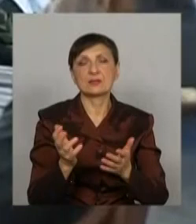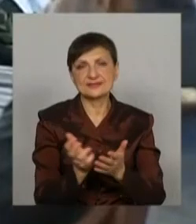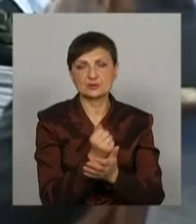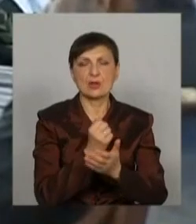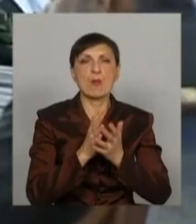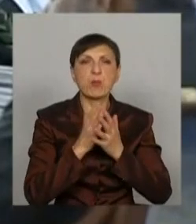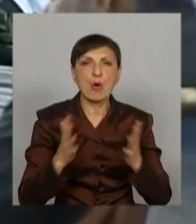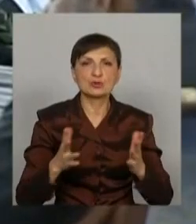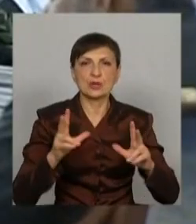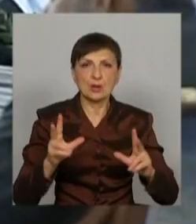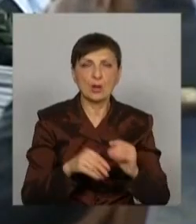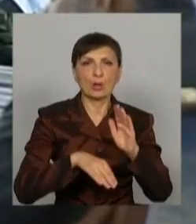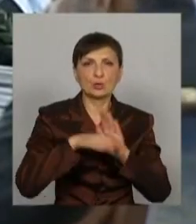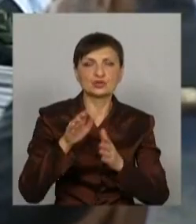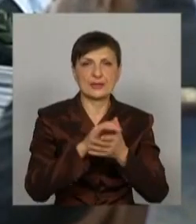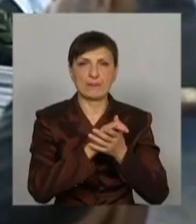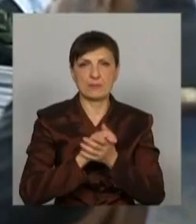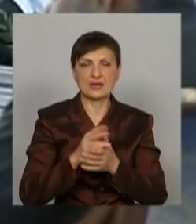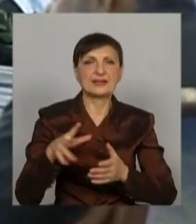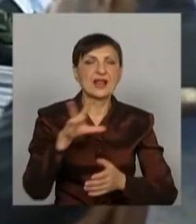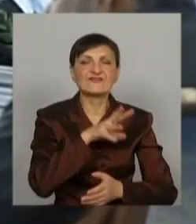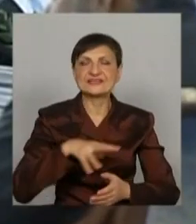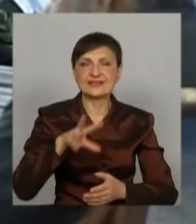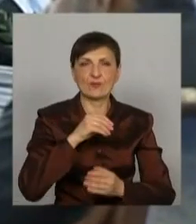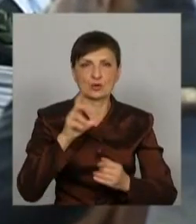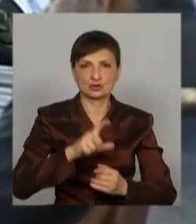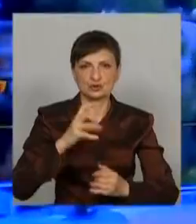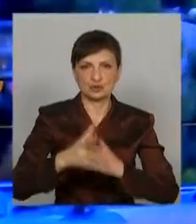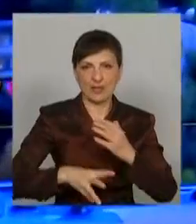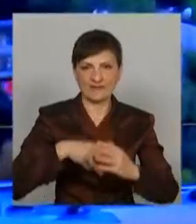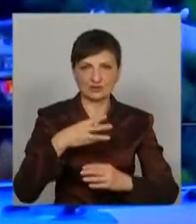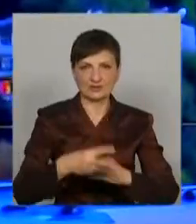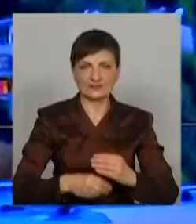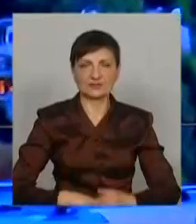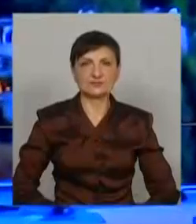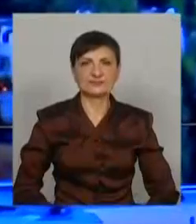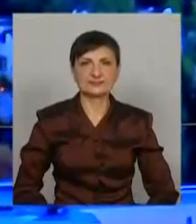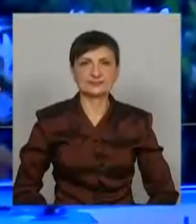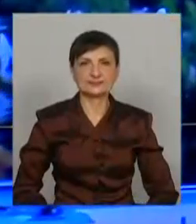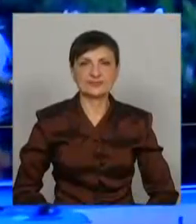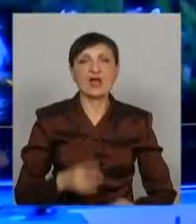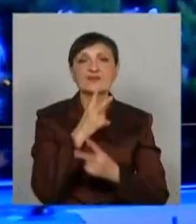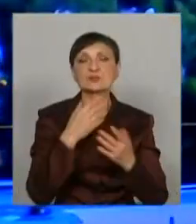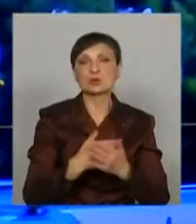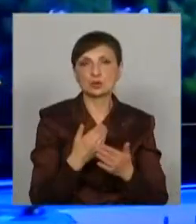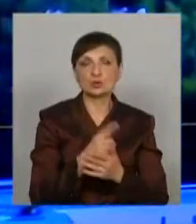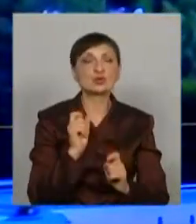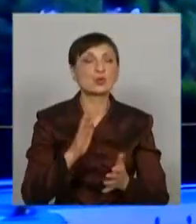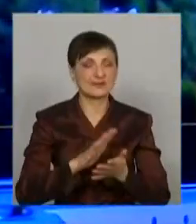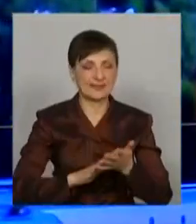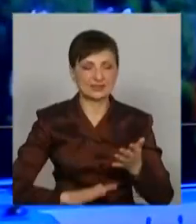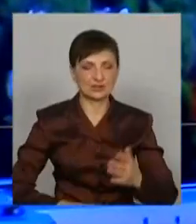большего благополучия и благосостояния для всего человечества вы смотрите новости далее